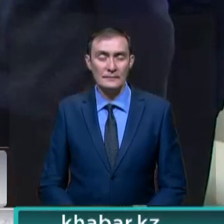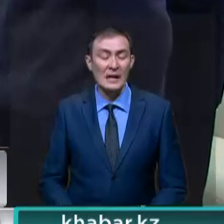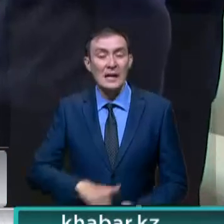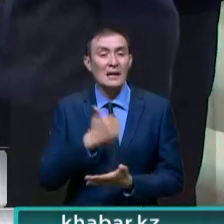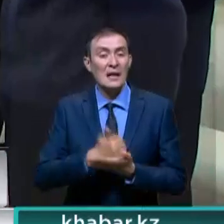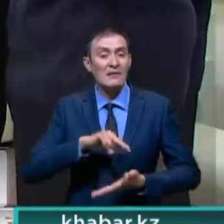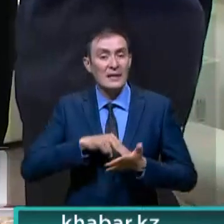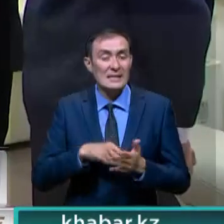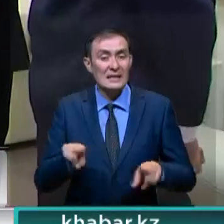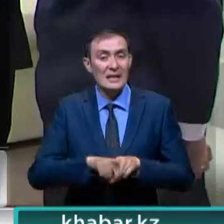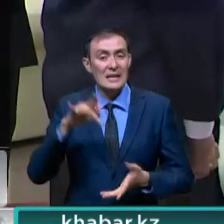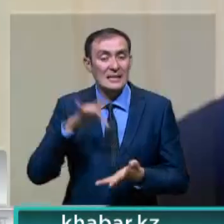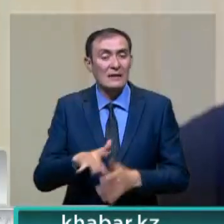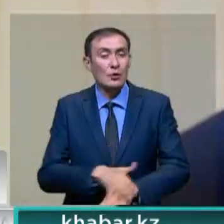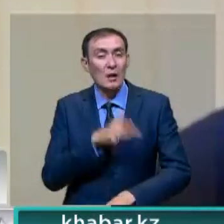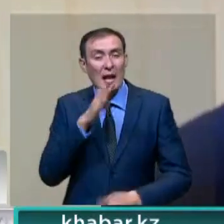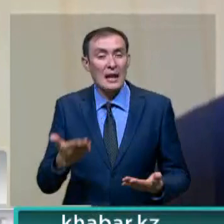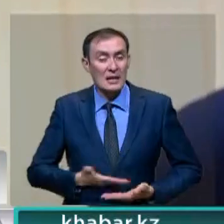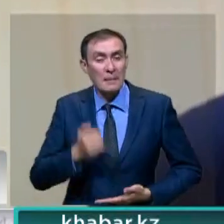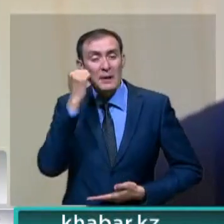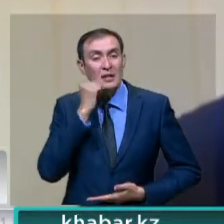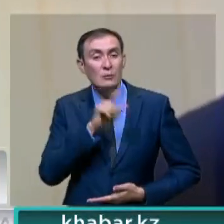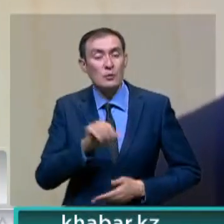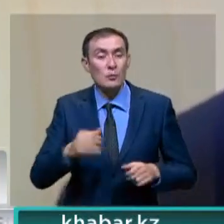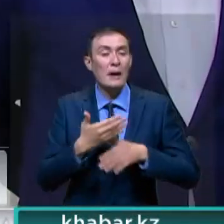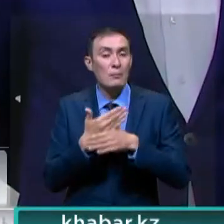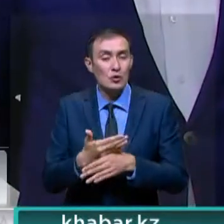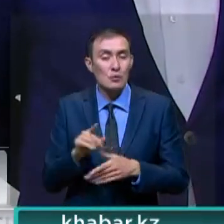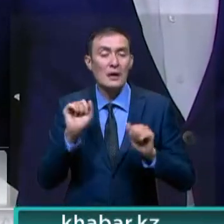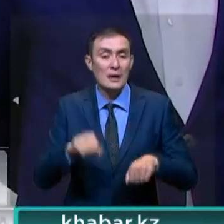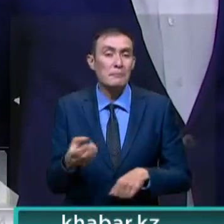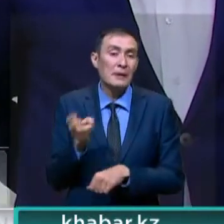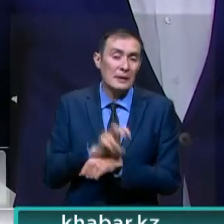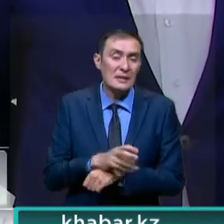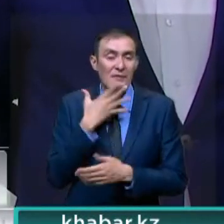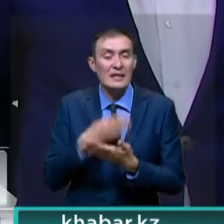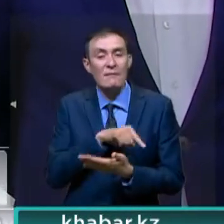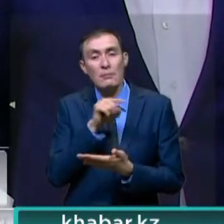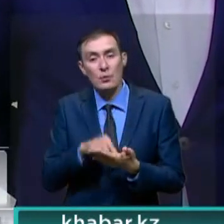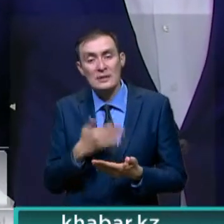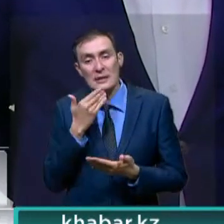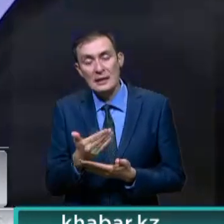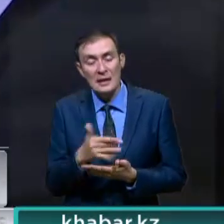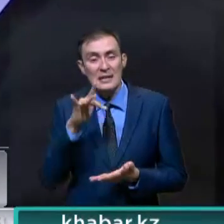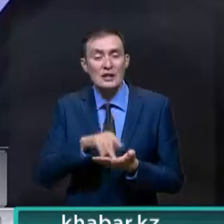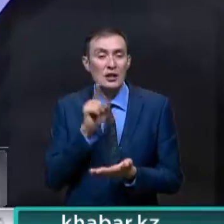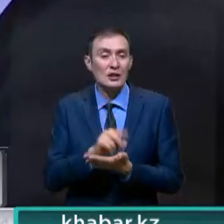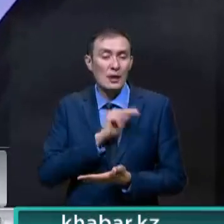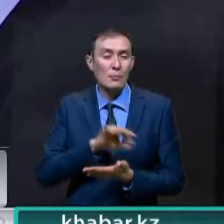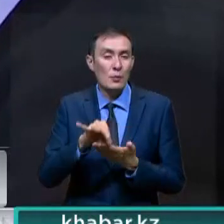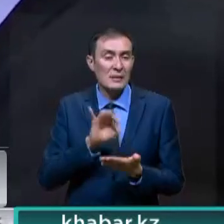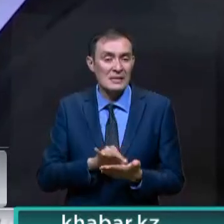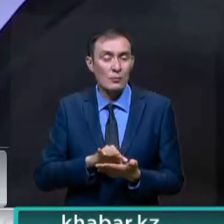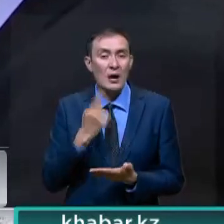Главная цель таких центров долголетия – помочь пожилым людям, чтобы они могли прийти и задать свои вопросы. Центры должны работать по